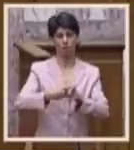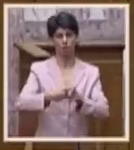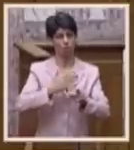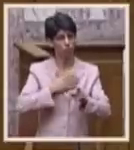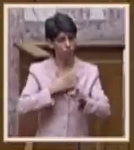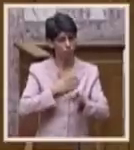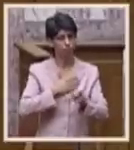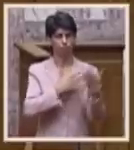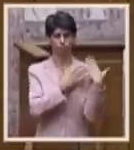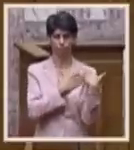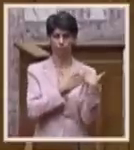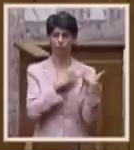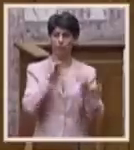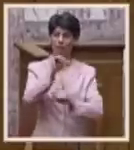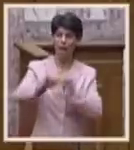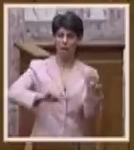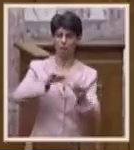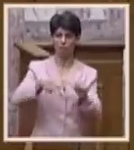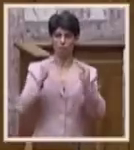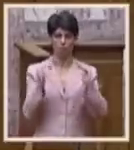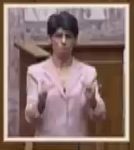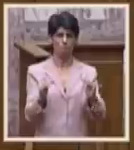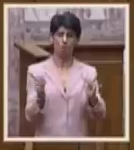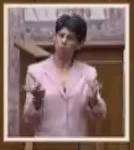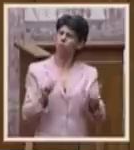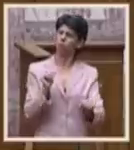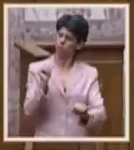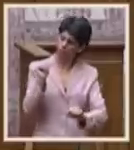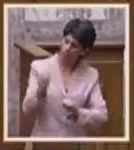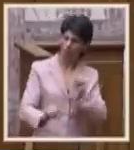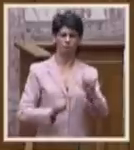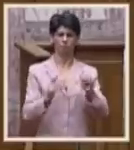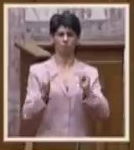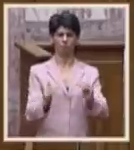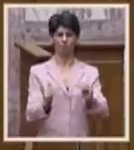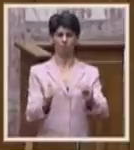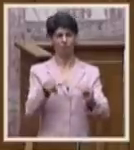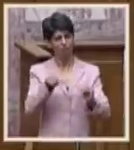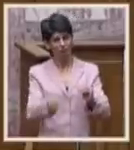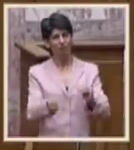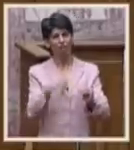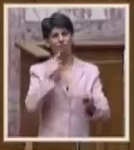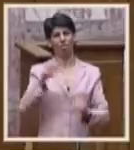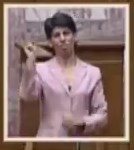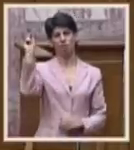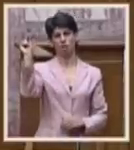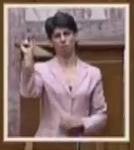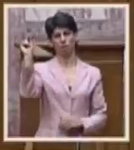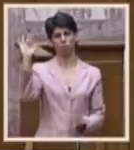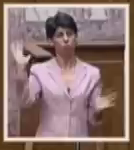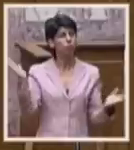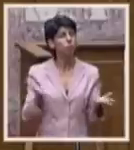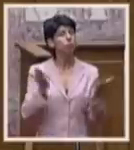μας χέρι να αλλάξουμε την κατάσταση. Και την αλλάζουμε την κατάσταση και αυτή είναι η δέσμευσή μας. Όσο